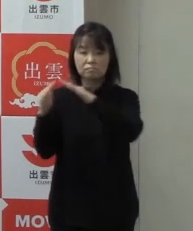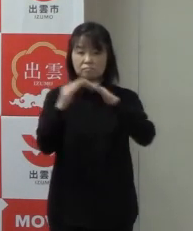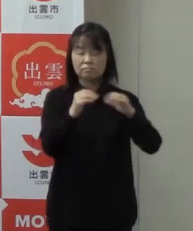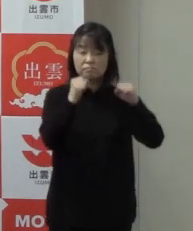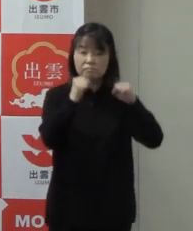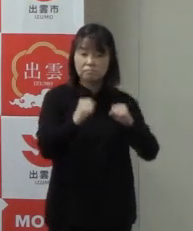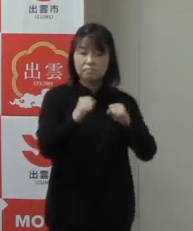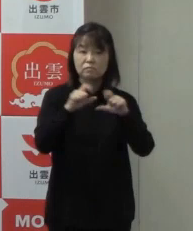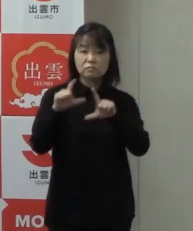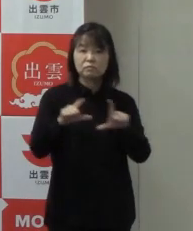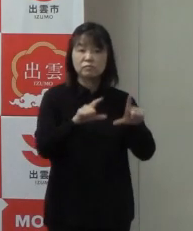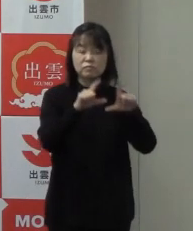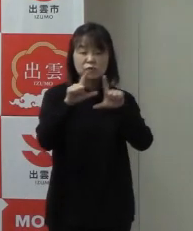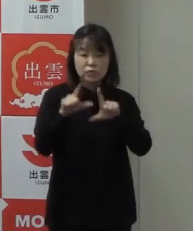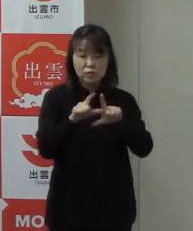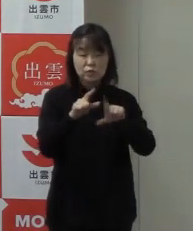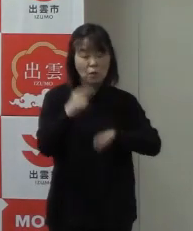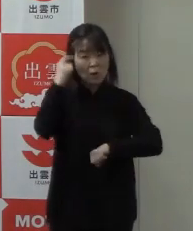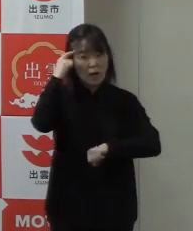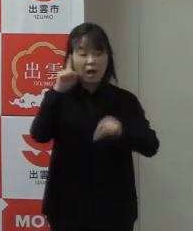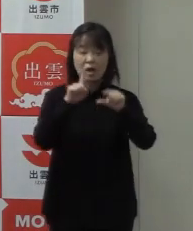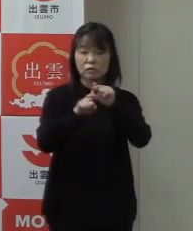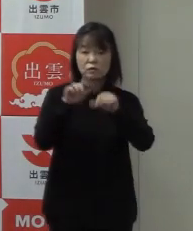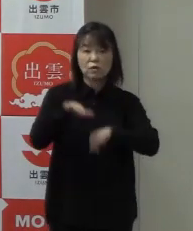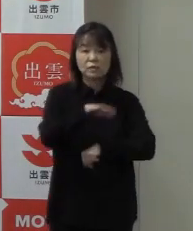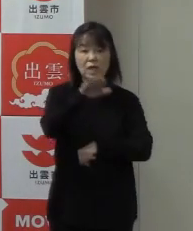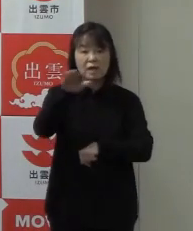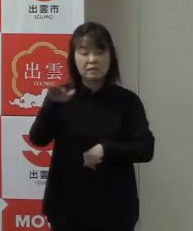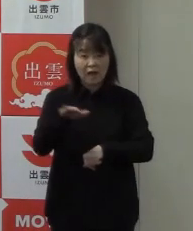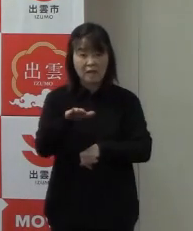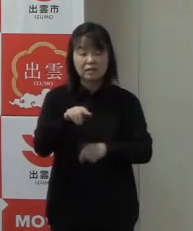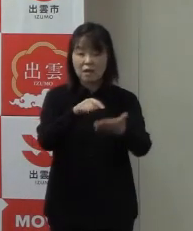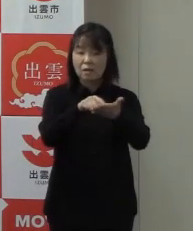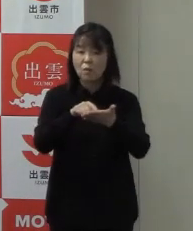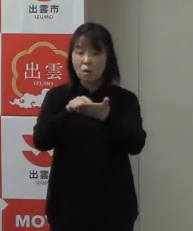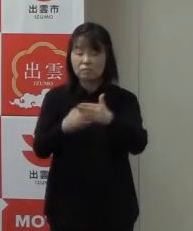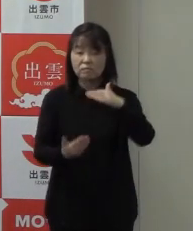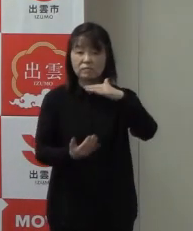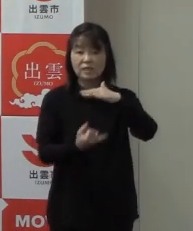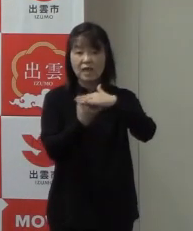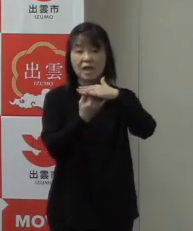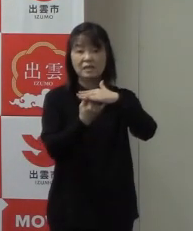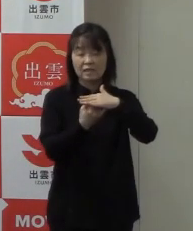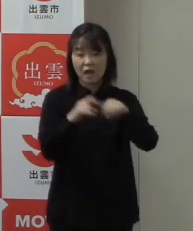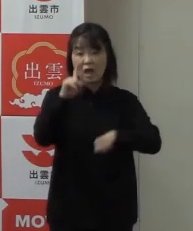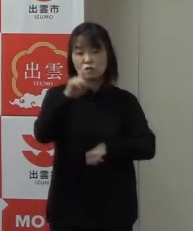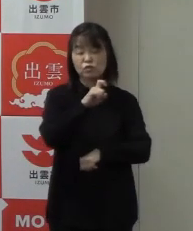方で先着今10名ということで、この移住体験ツアーを